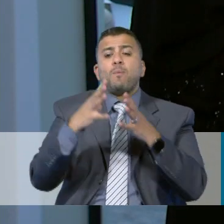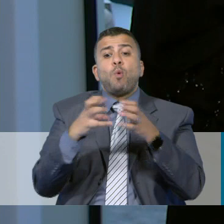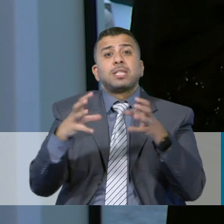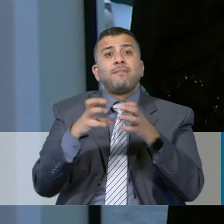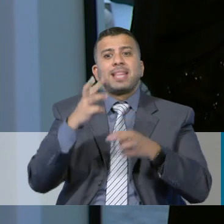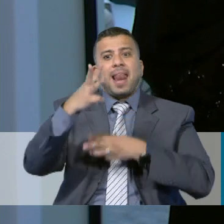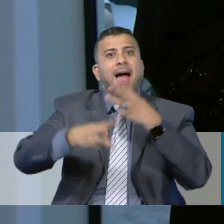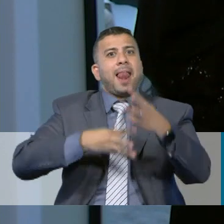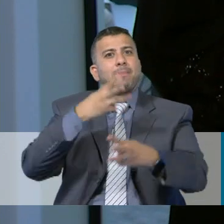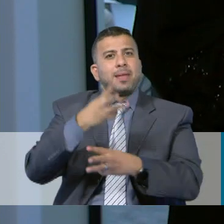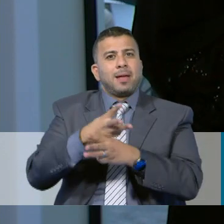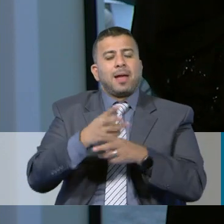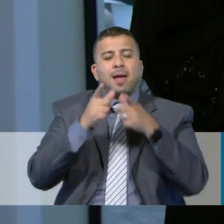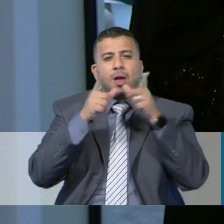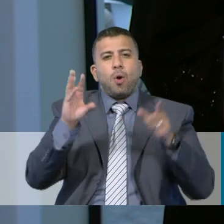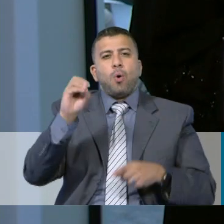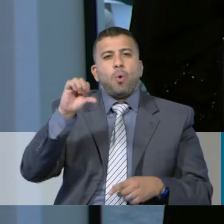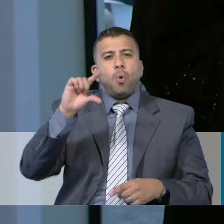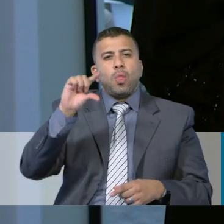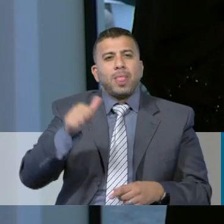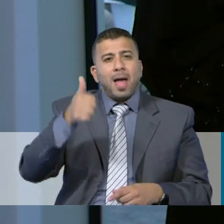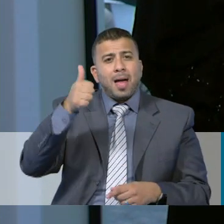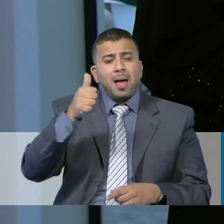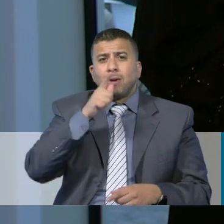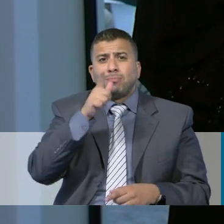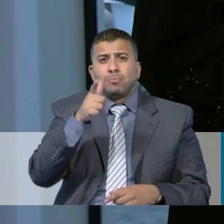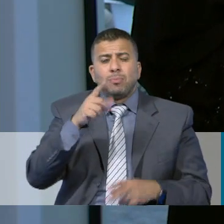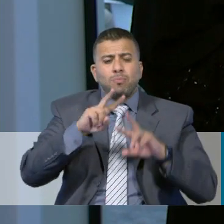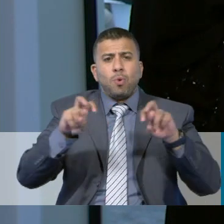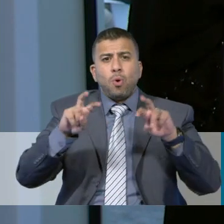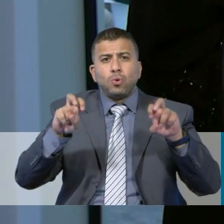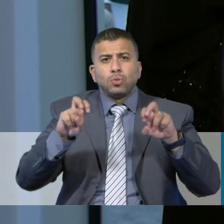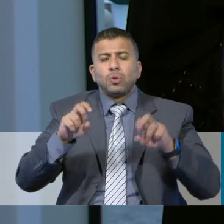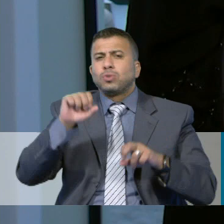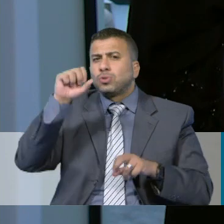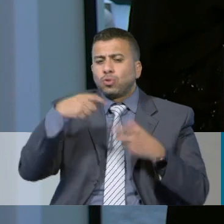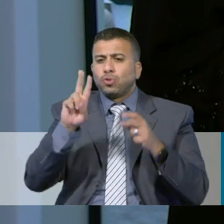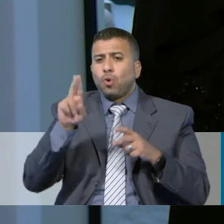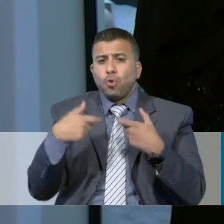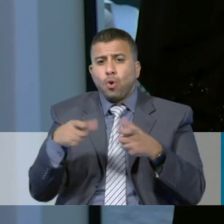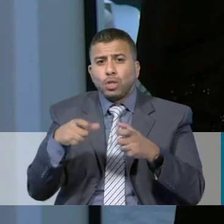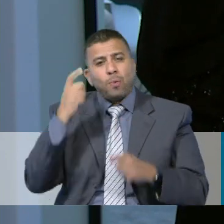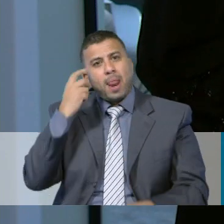العالمية. لأخبار الدار هدى سالم من مجمع الشارقة للبحوث والتكنولوجيا والابتكار.